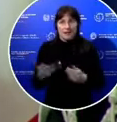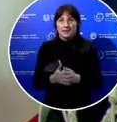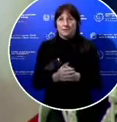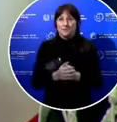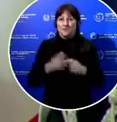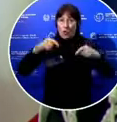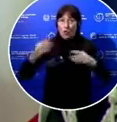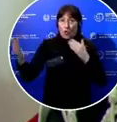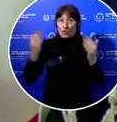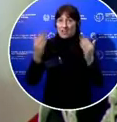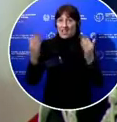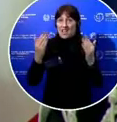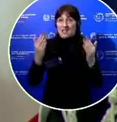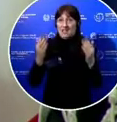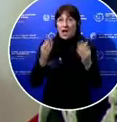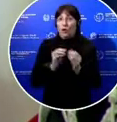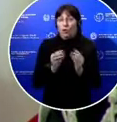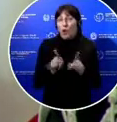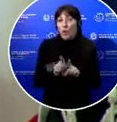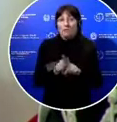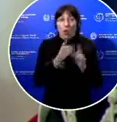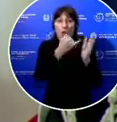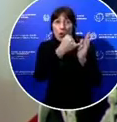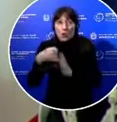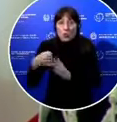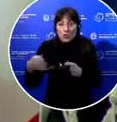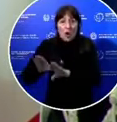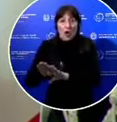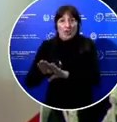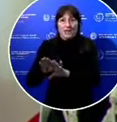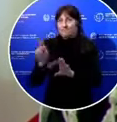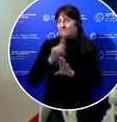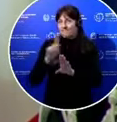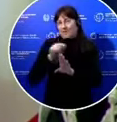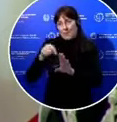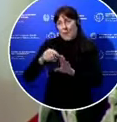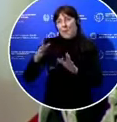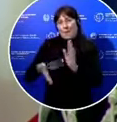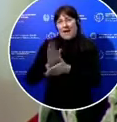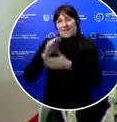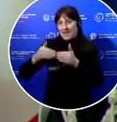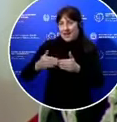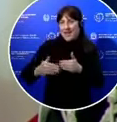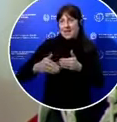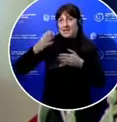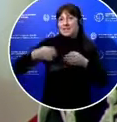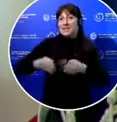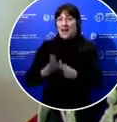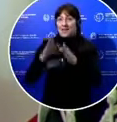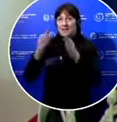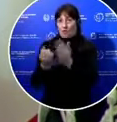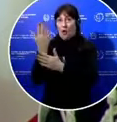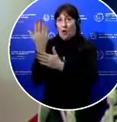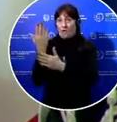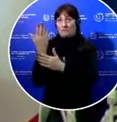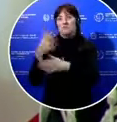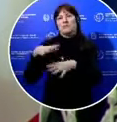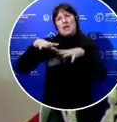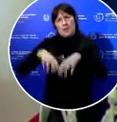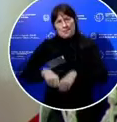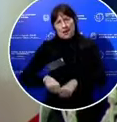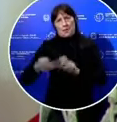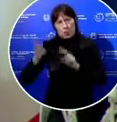il Ministro, la conclusione di un percorso, ma rappresenta l'inizio di una nuova strada, sicuramente più impegnativa ed onerosa